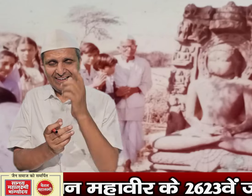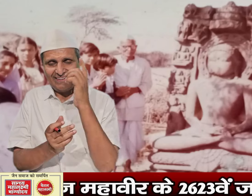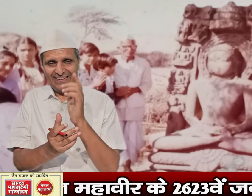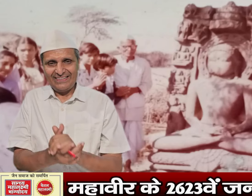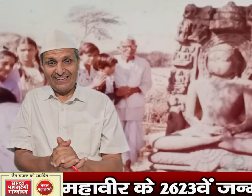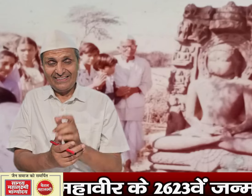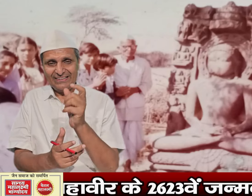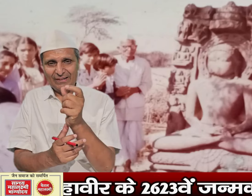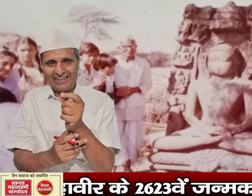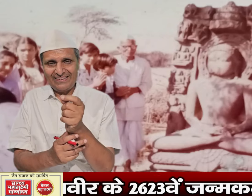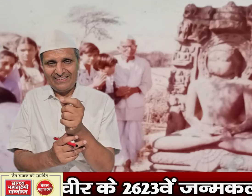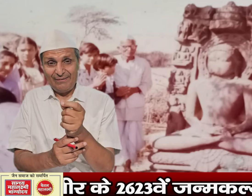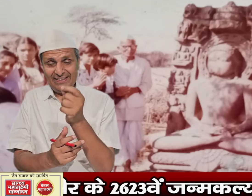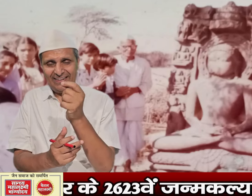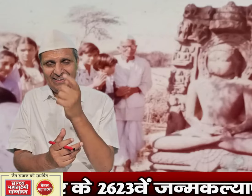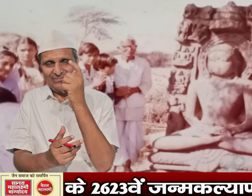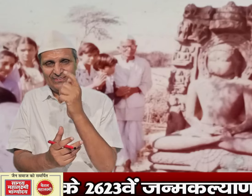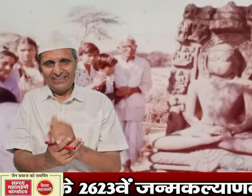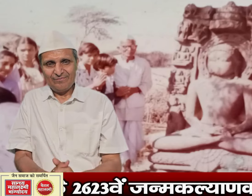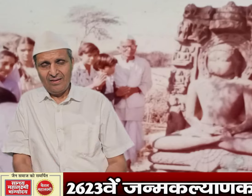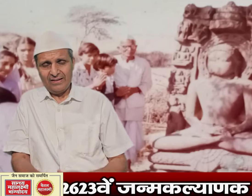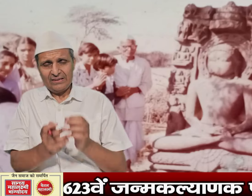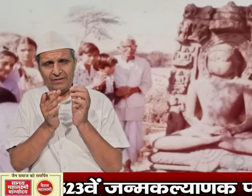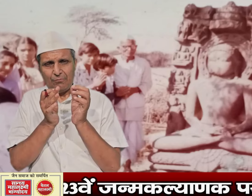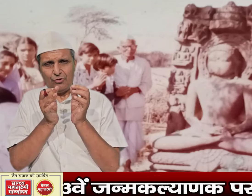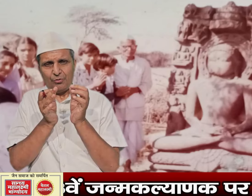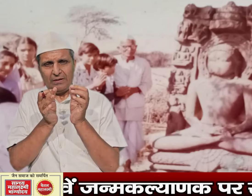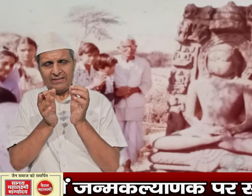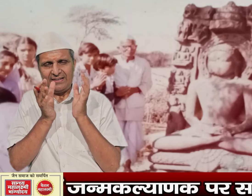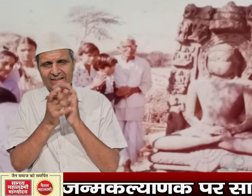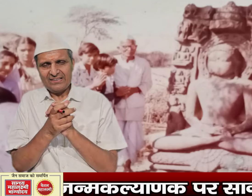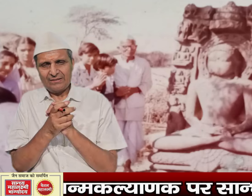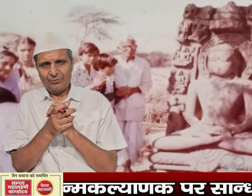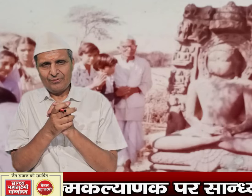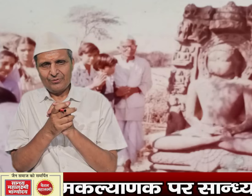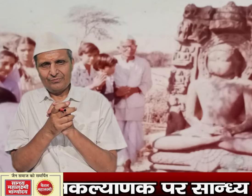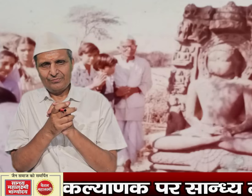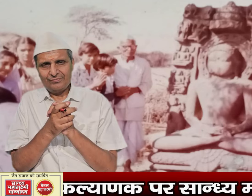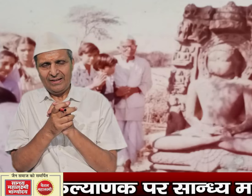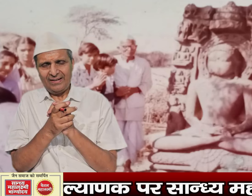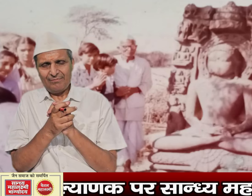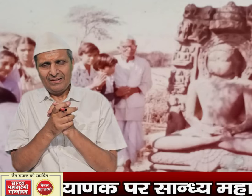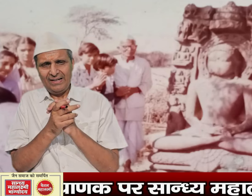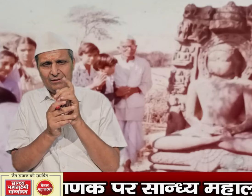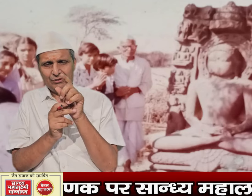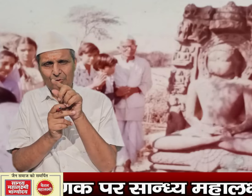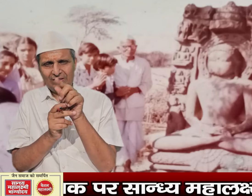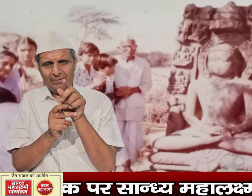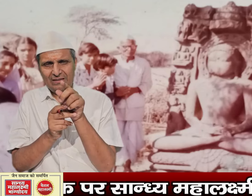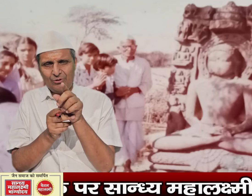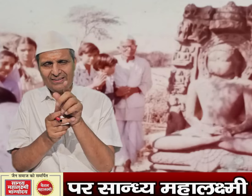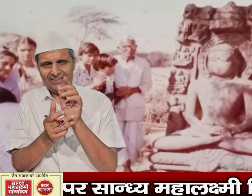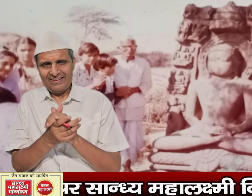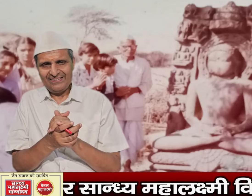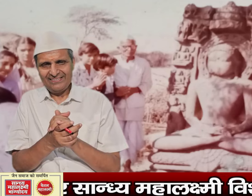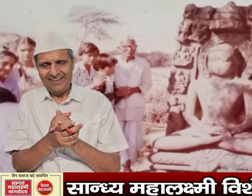है आगे दिखाते हैं यहां पर आचार्य श्रीवी आ चुके हैं ये तस्वीर आपको 1992 की दिखा रहे हैं खास आपको फोटो देख रहे हैं आप इसमें छोटा सा